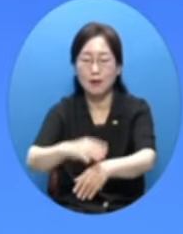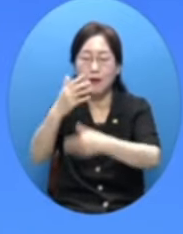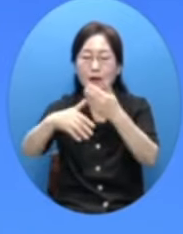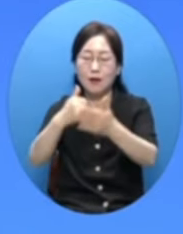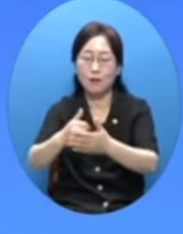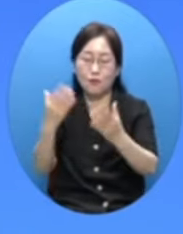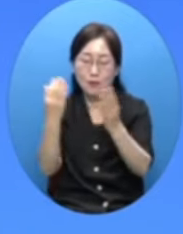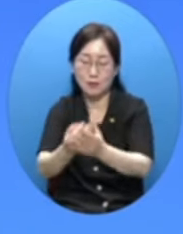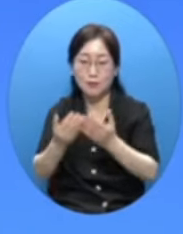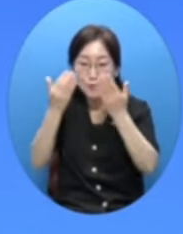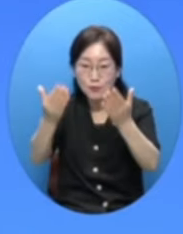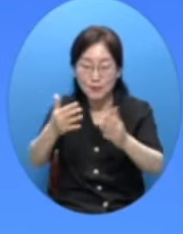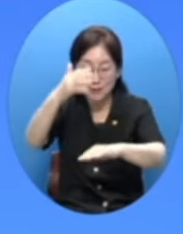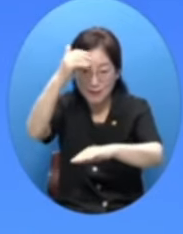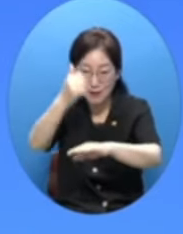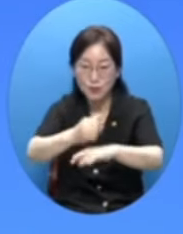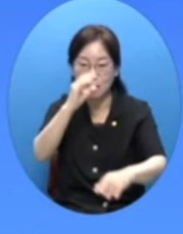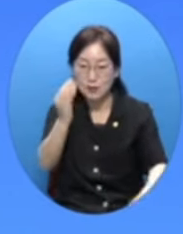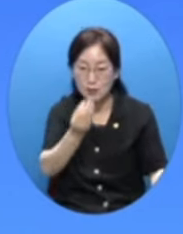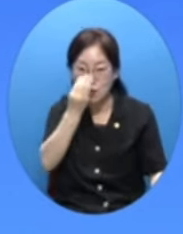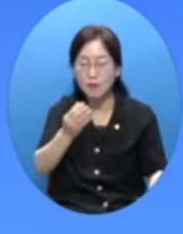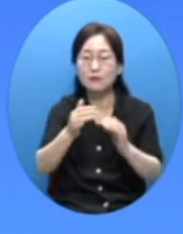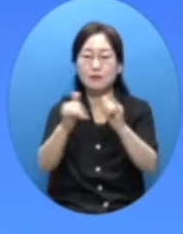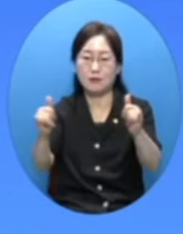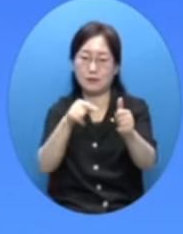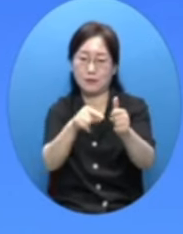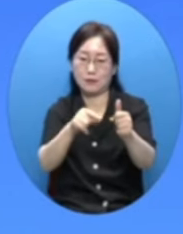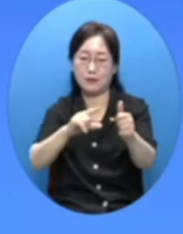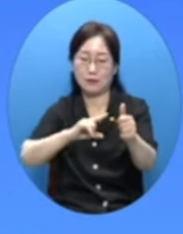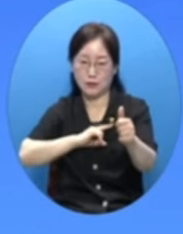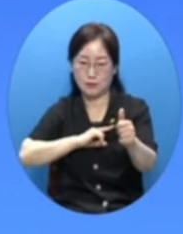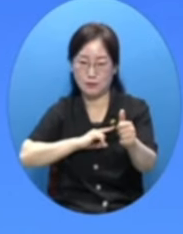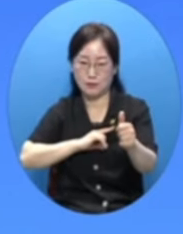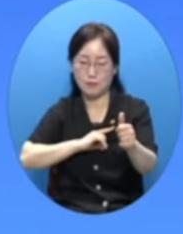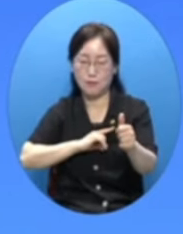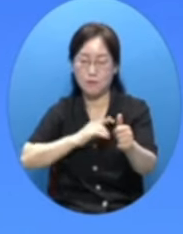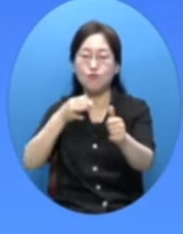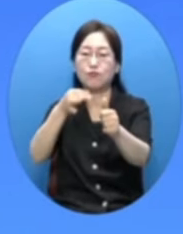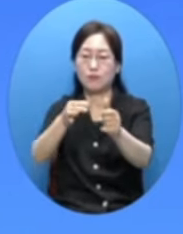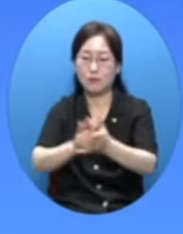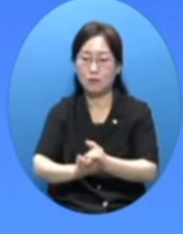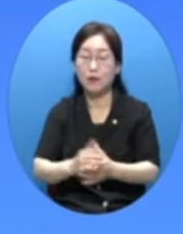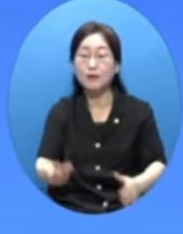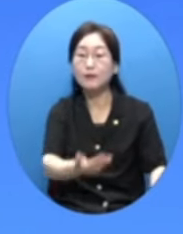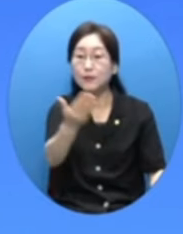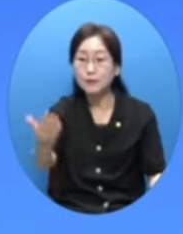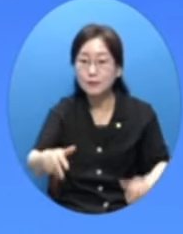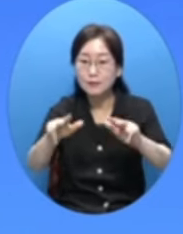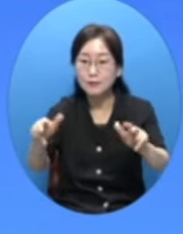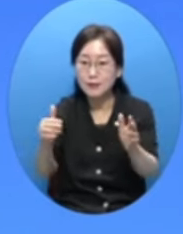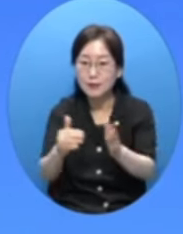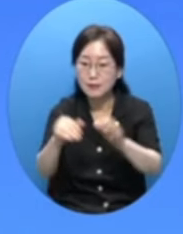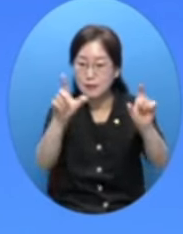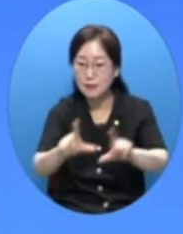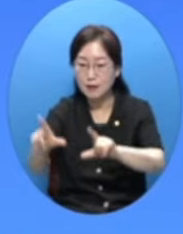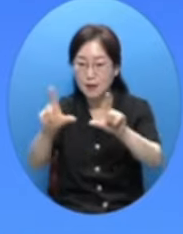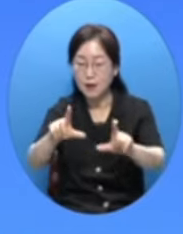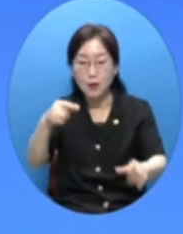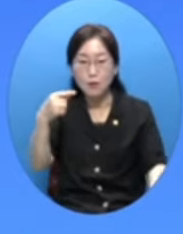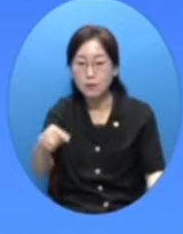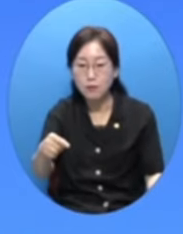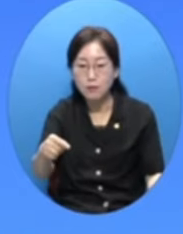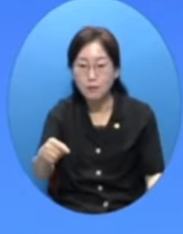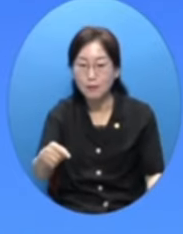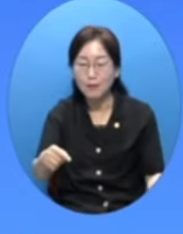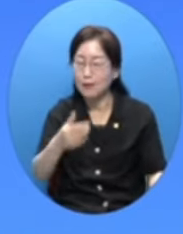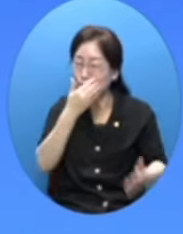그는 나중에 성자로 추대돼서 성자 어거스틴으로 불리게 된 것입니다. 여러분, 지금까지 우리의 살았던 삶이 어떤 삶이었던